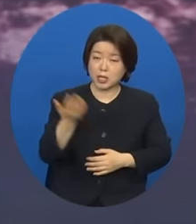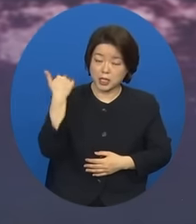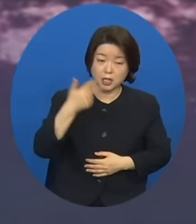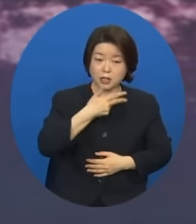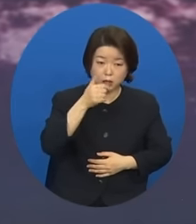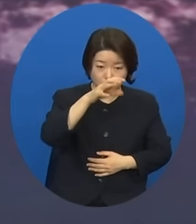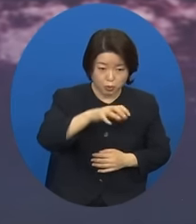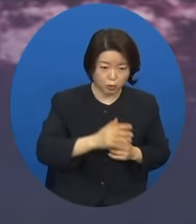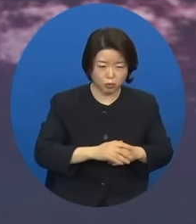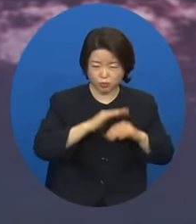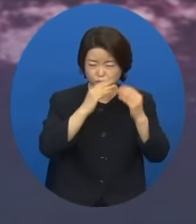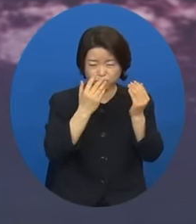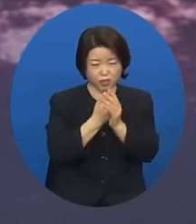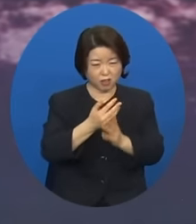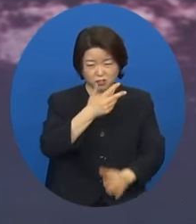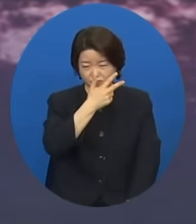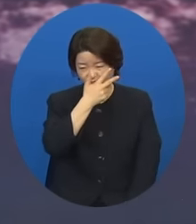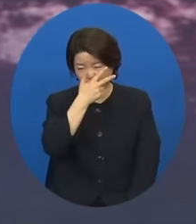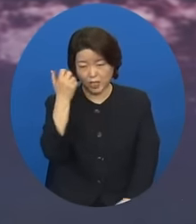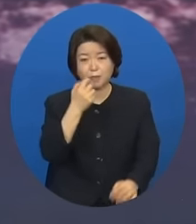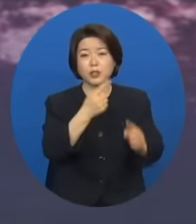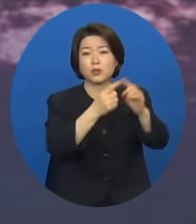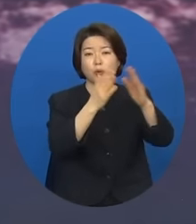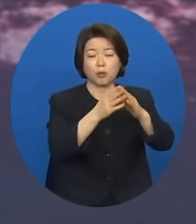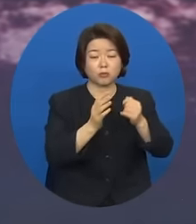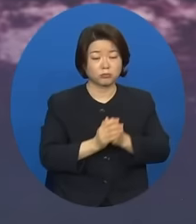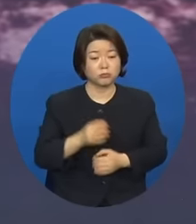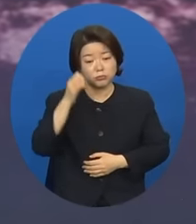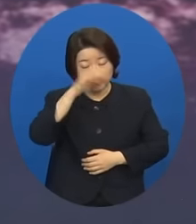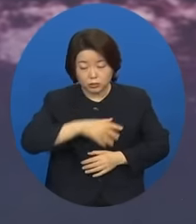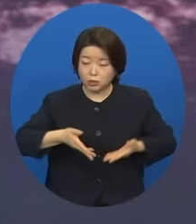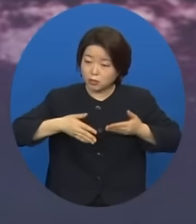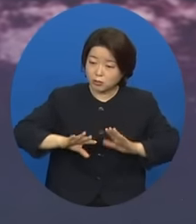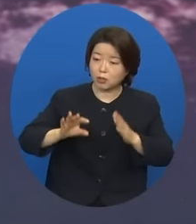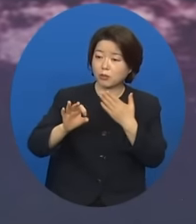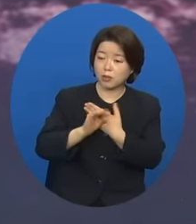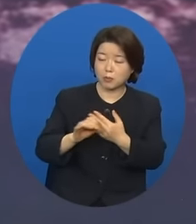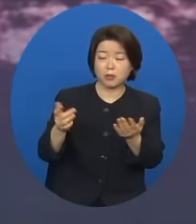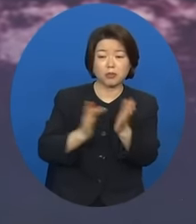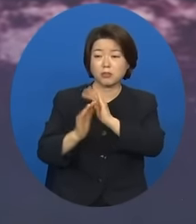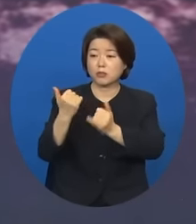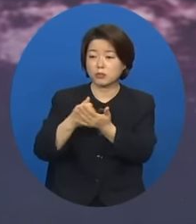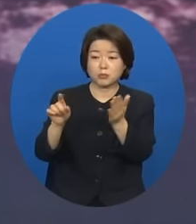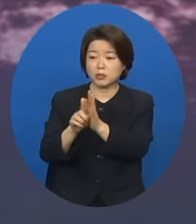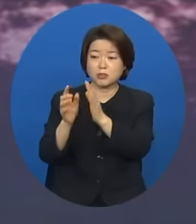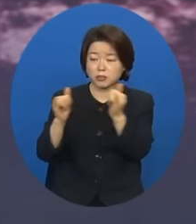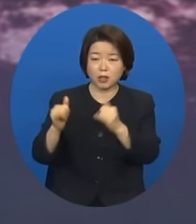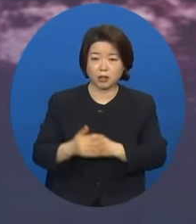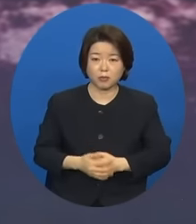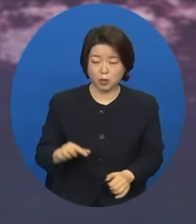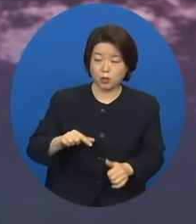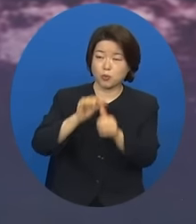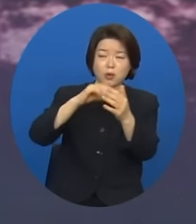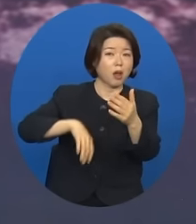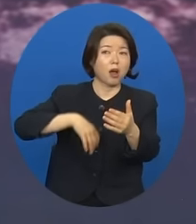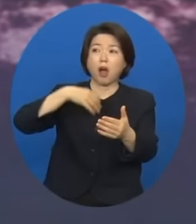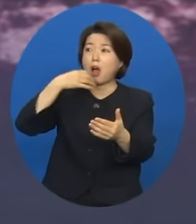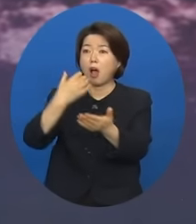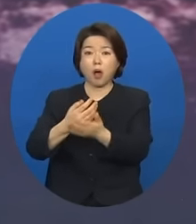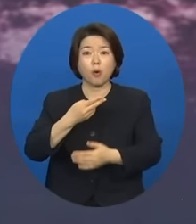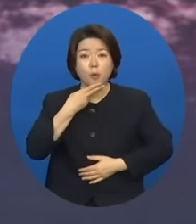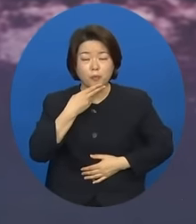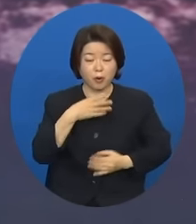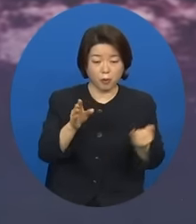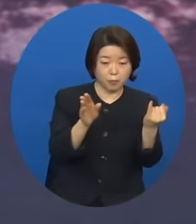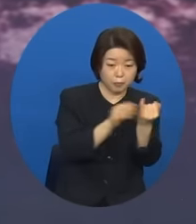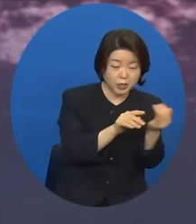그냥 태어나면 그리스도인이 태어나면 그리스도인 이기 때문에 별로 구원에 대한 감격도 없으니까 못해 신앙